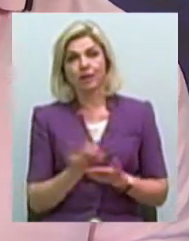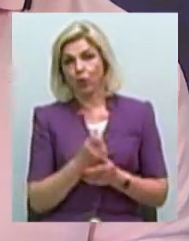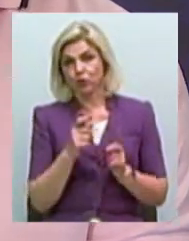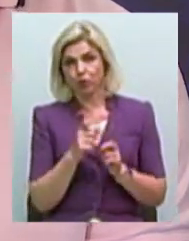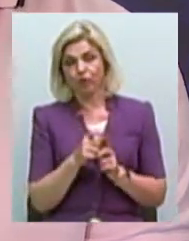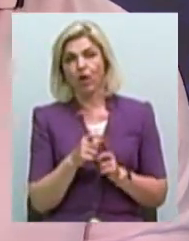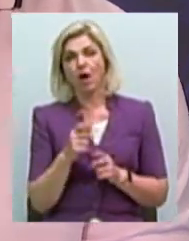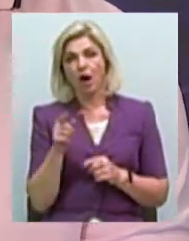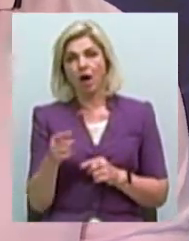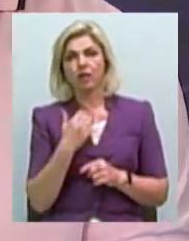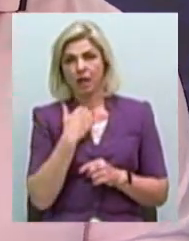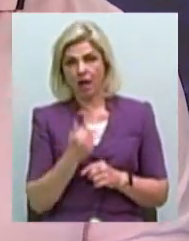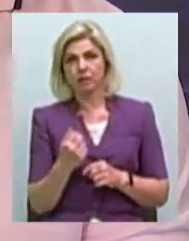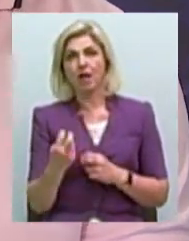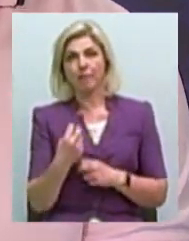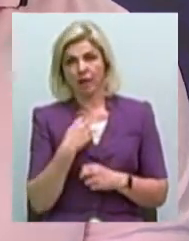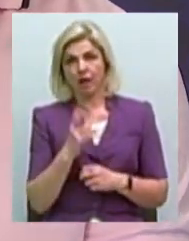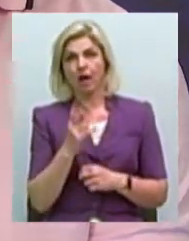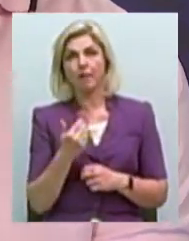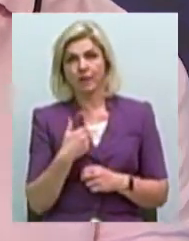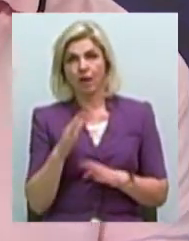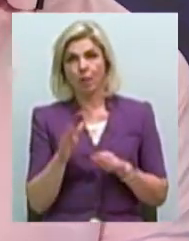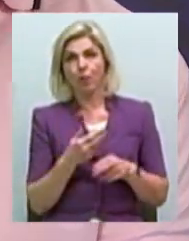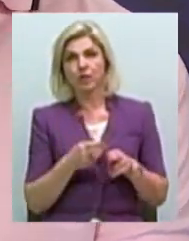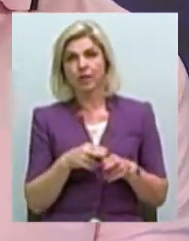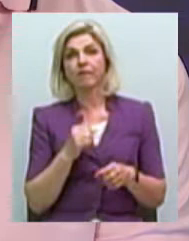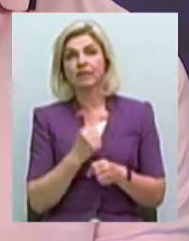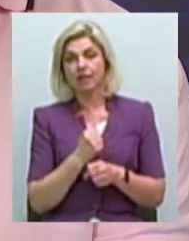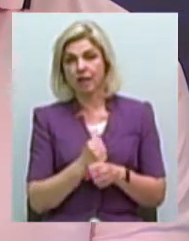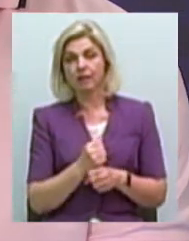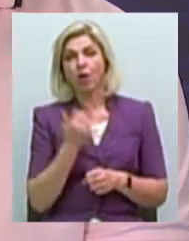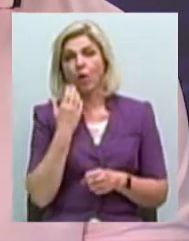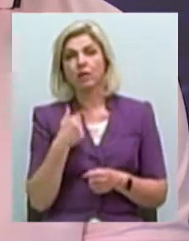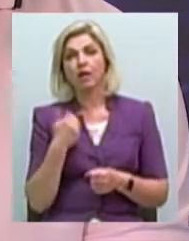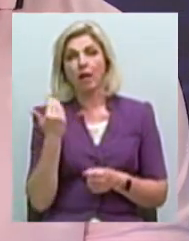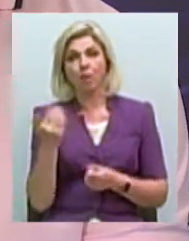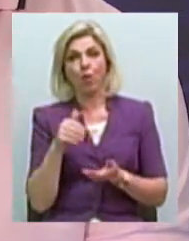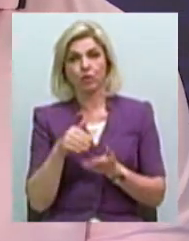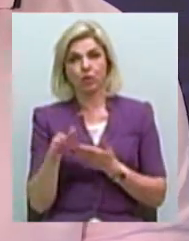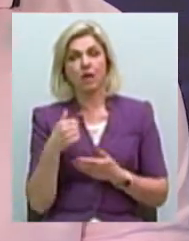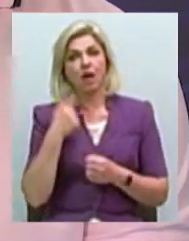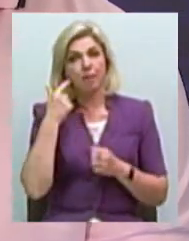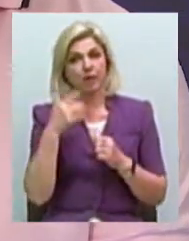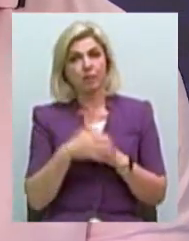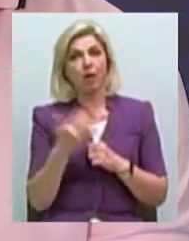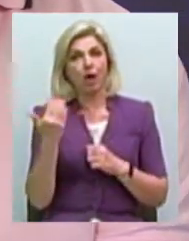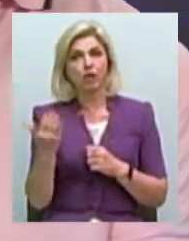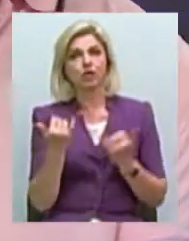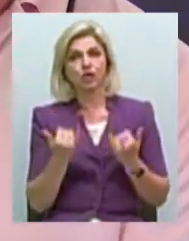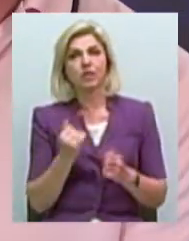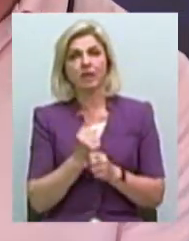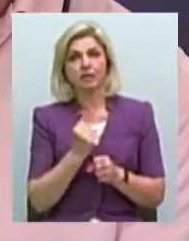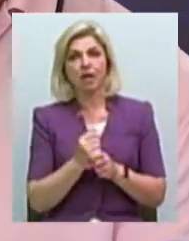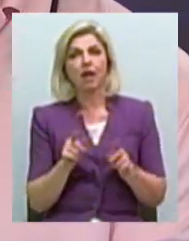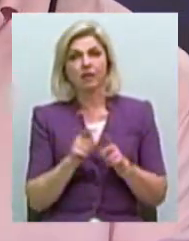он набрался даже такой наглости подойти ко мне после всего этого содеянного. И когда я ему отказал, я понимаю, вот они уже сейчас начинают создавать вот